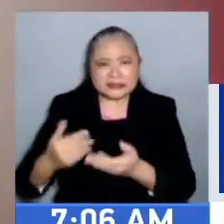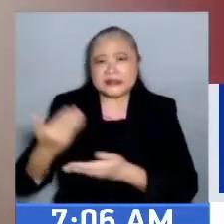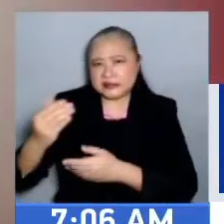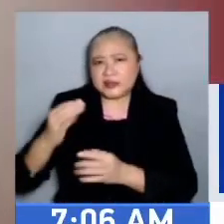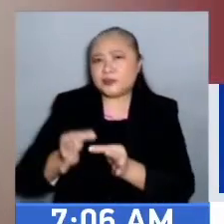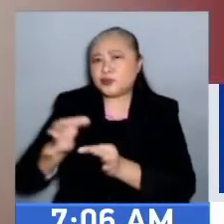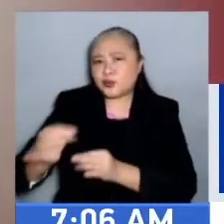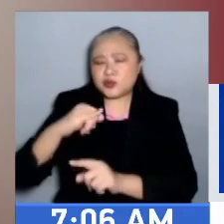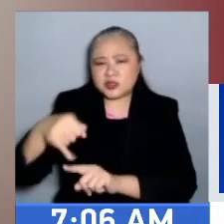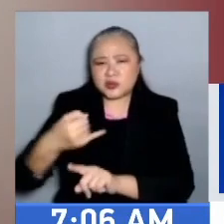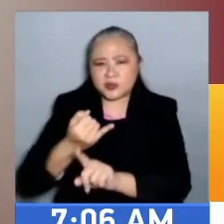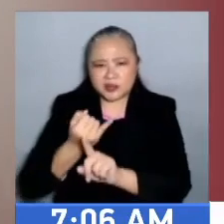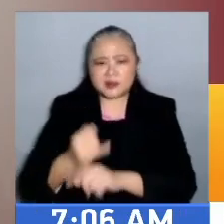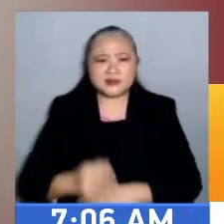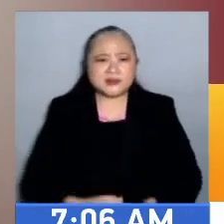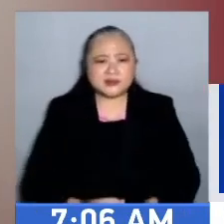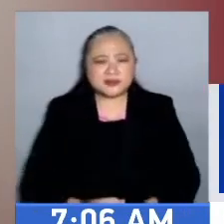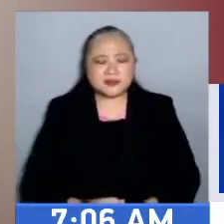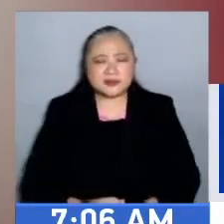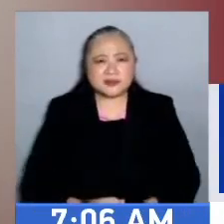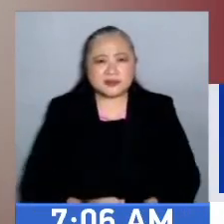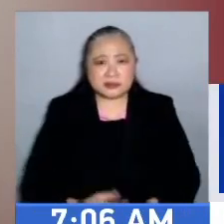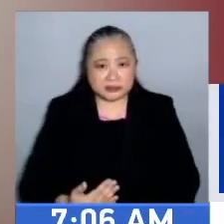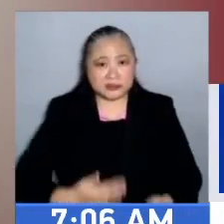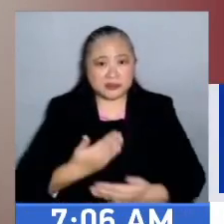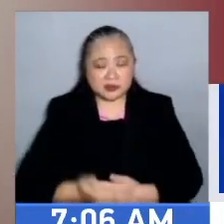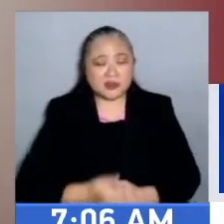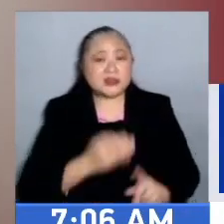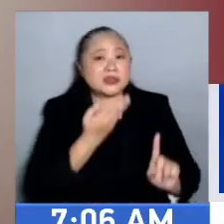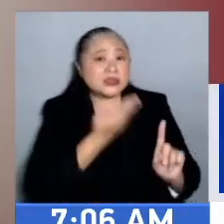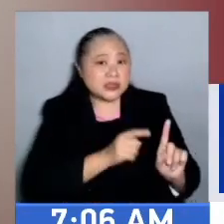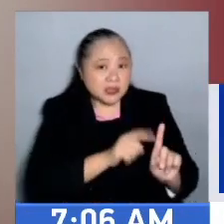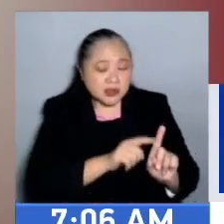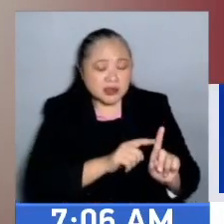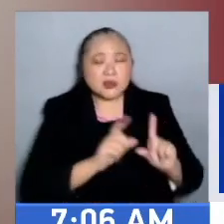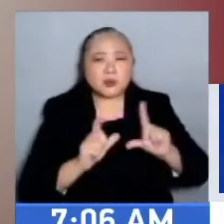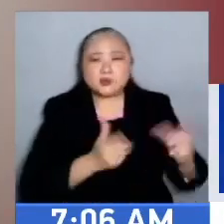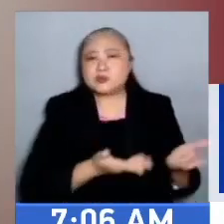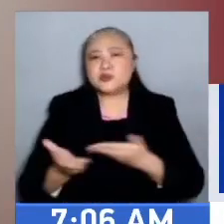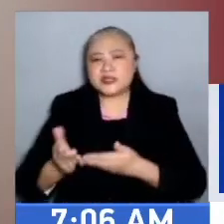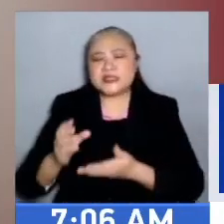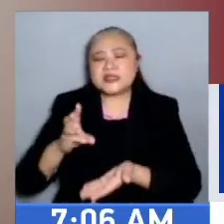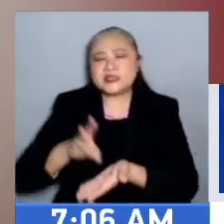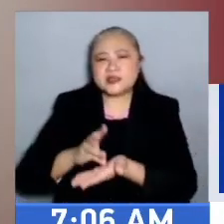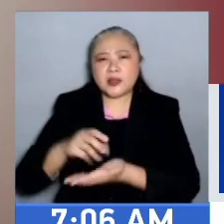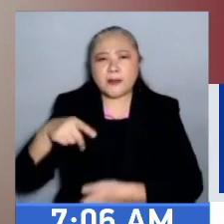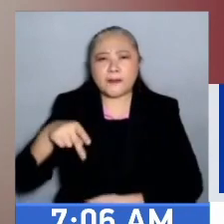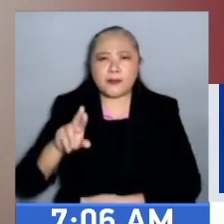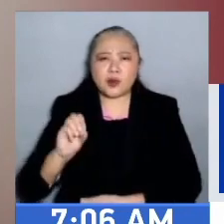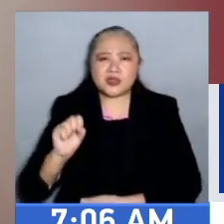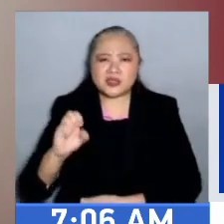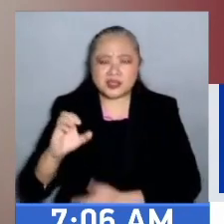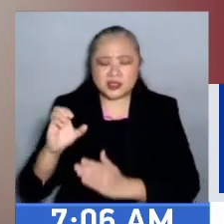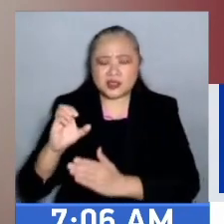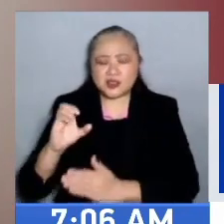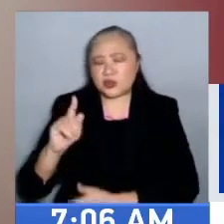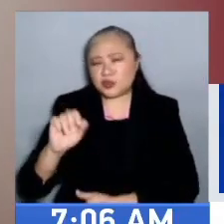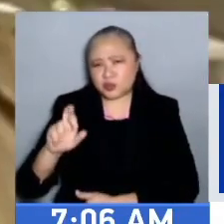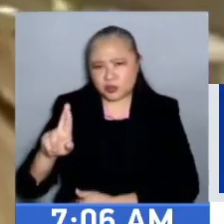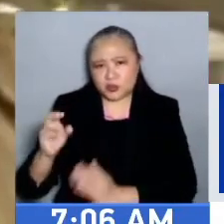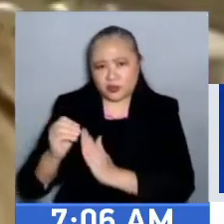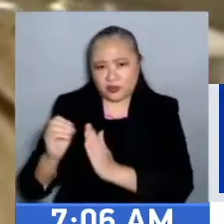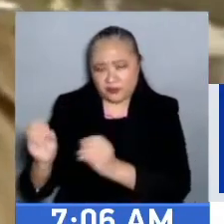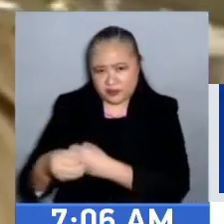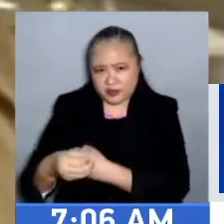Samantala, dinala na sa City Prosecutor's Office si Jafar Gamusultan, ang nahuli ng otoridad noong December